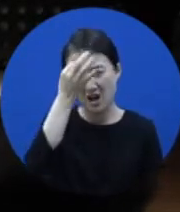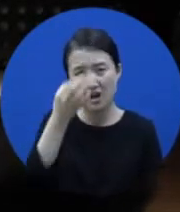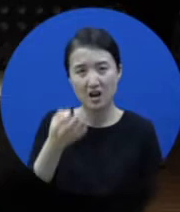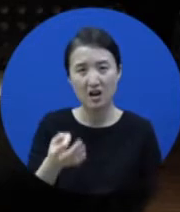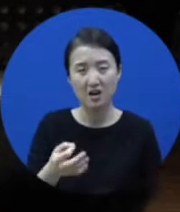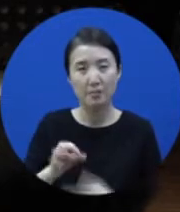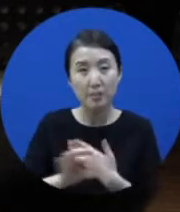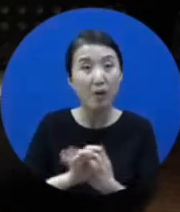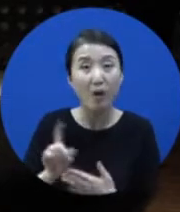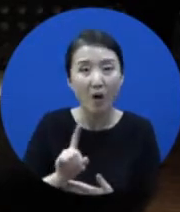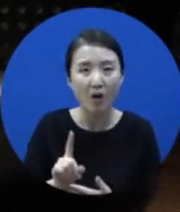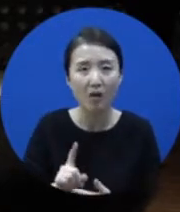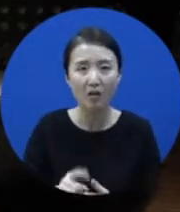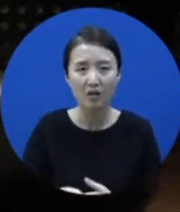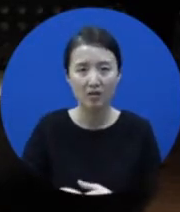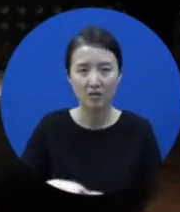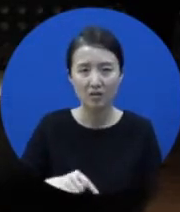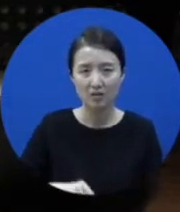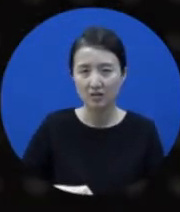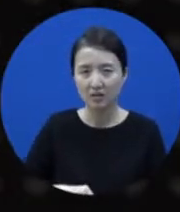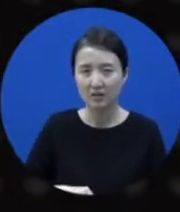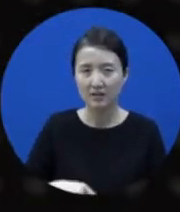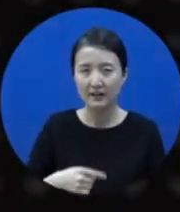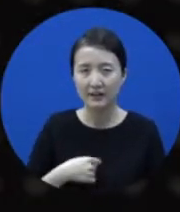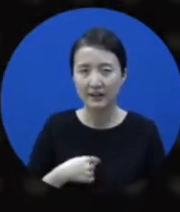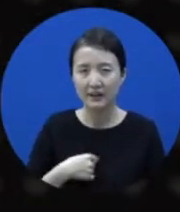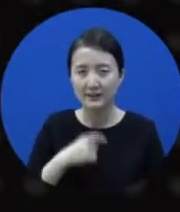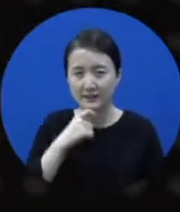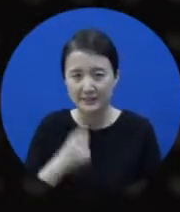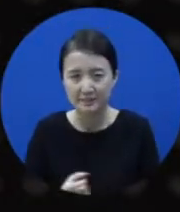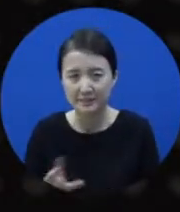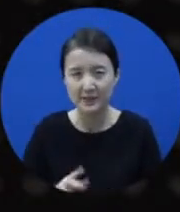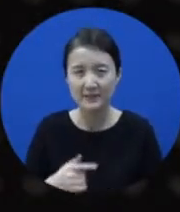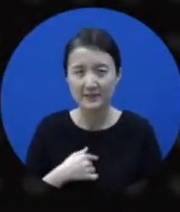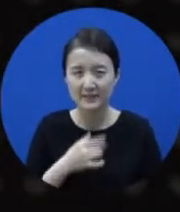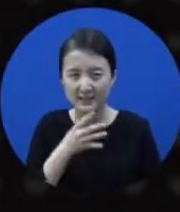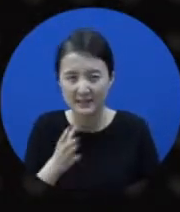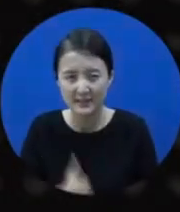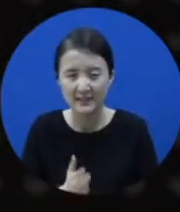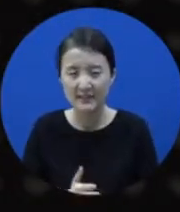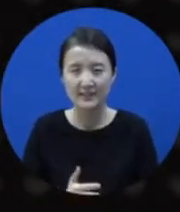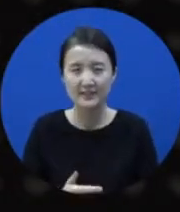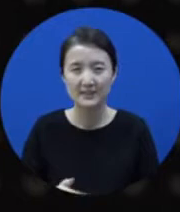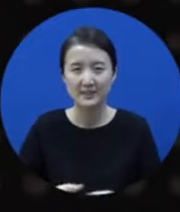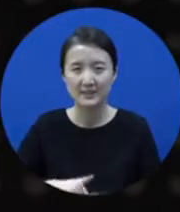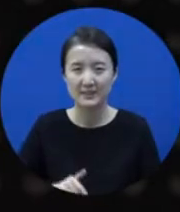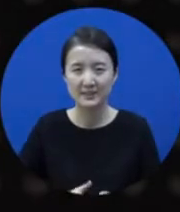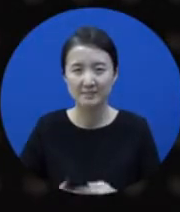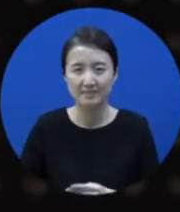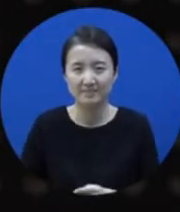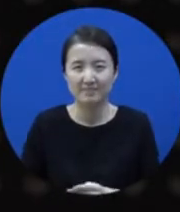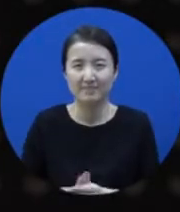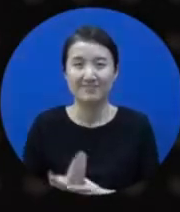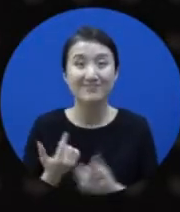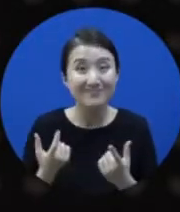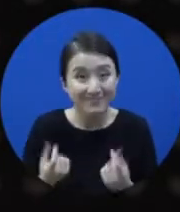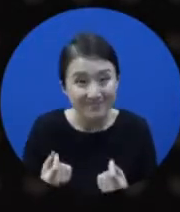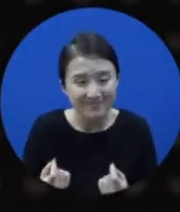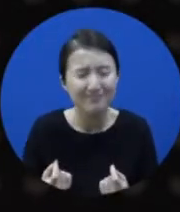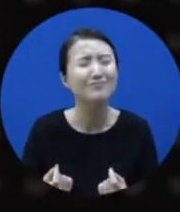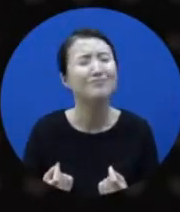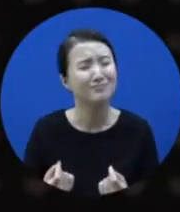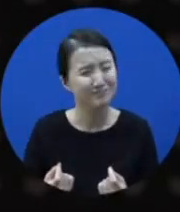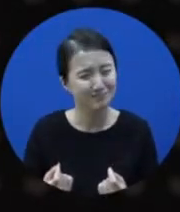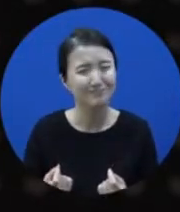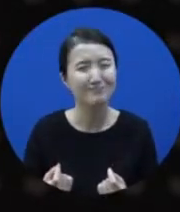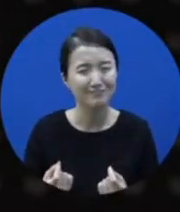합니다. 저게 절대로 넘어가면 안 돼. 넘어가지 말아야지. 넘어가지 말아야지. 막 마음을 굳게 다집니다.